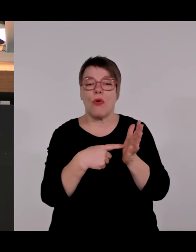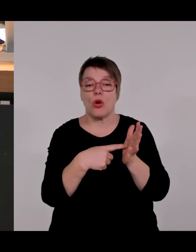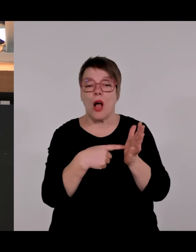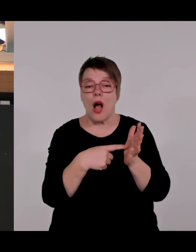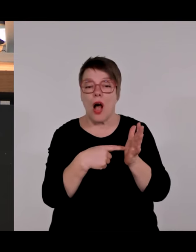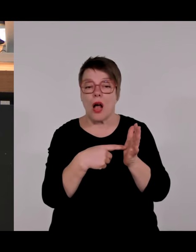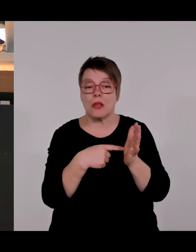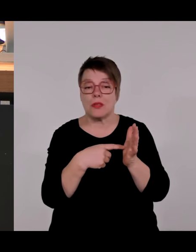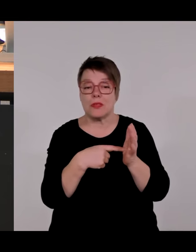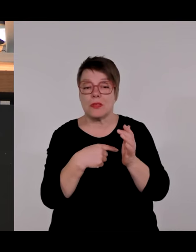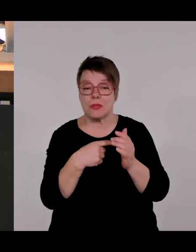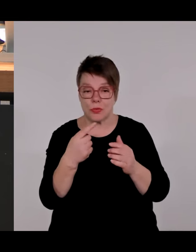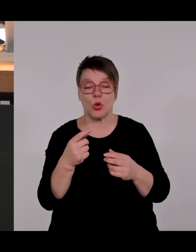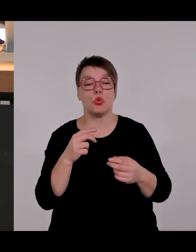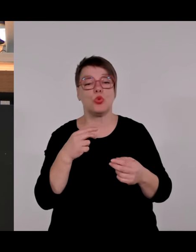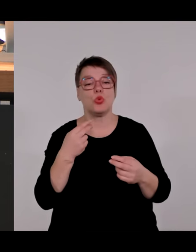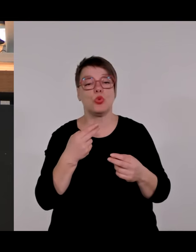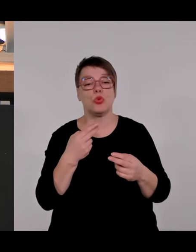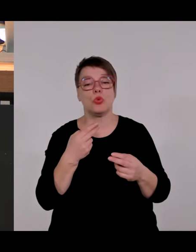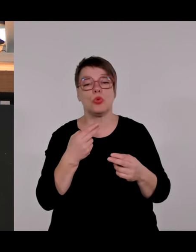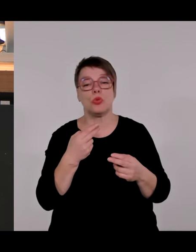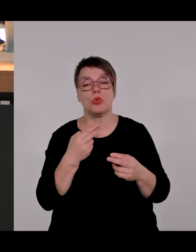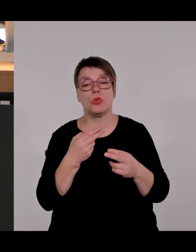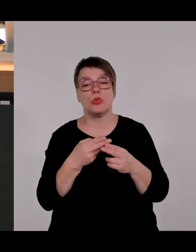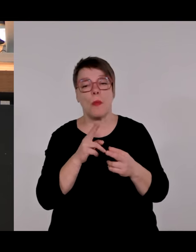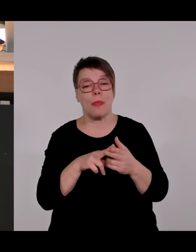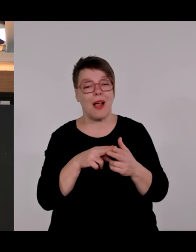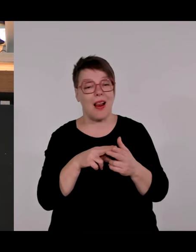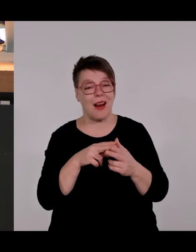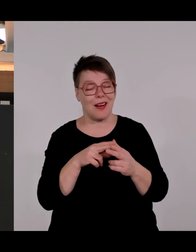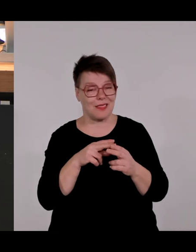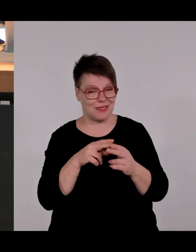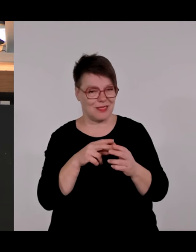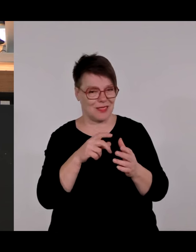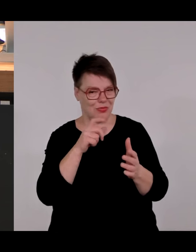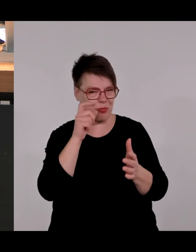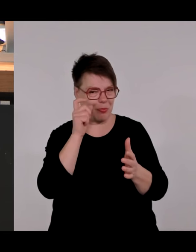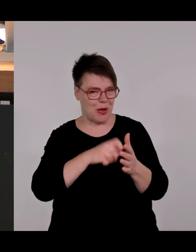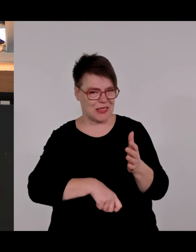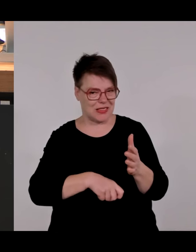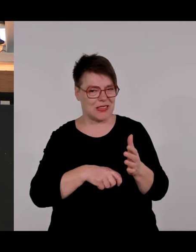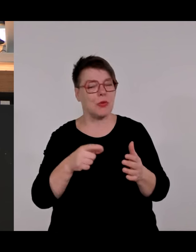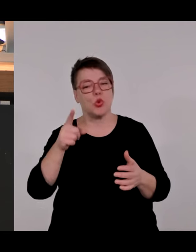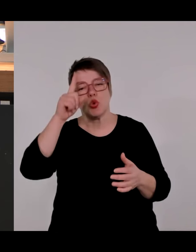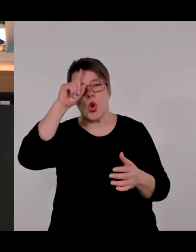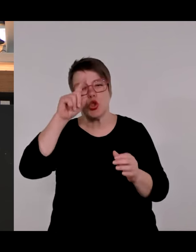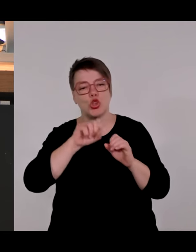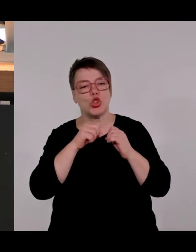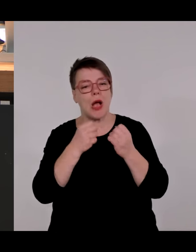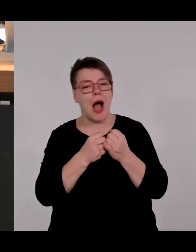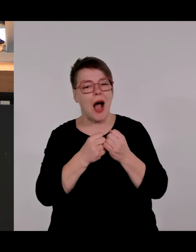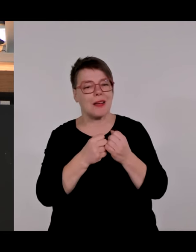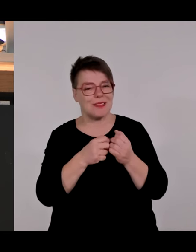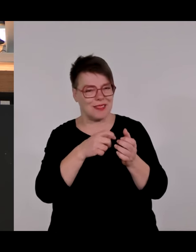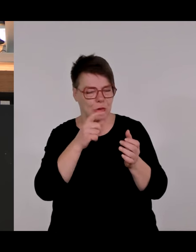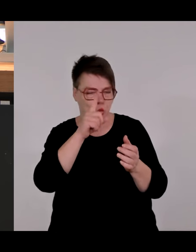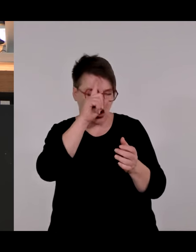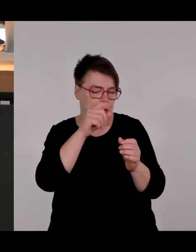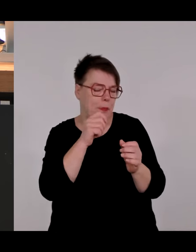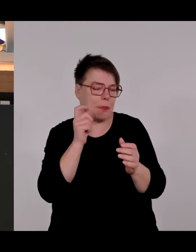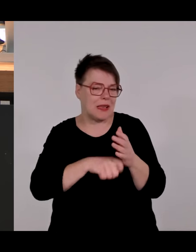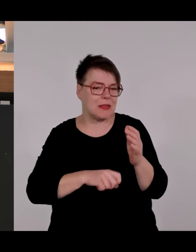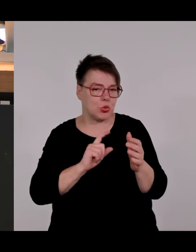von rechtsstaatlichem Verhalten, was wir an den Tag legen. Wir reden davon, dass wir Recht und Gesetz umsetzen wollen, meine Damen und Herren. Und in Gambia und in